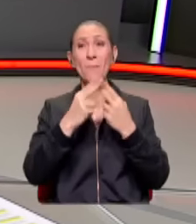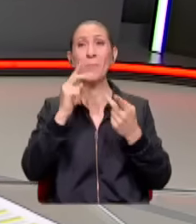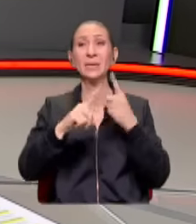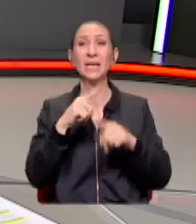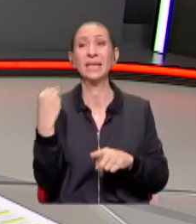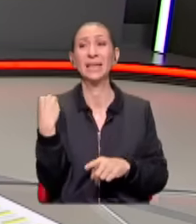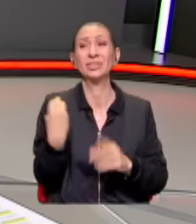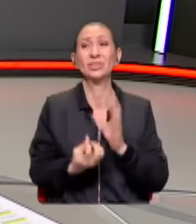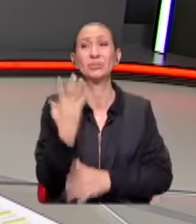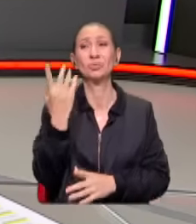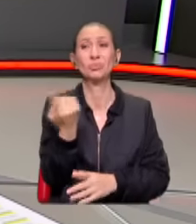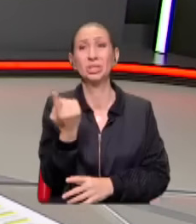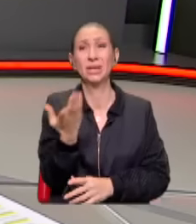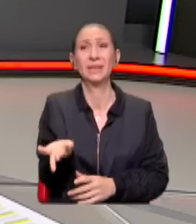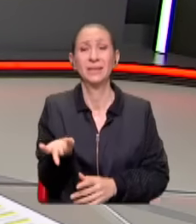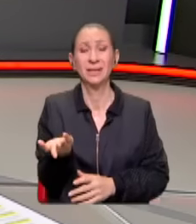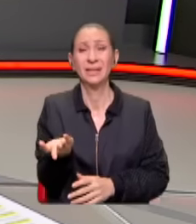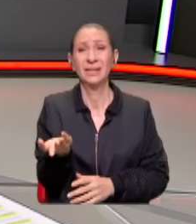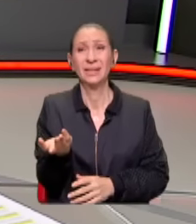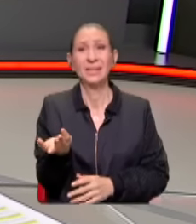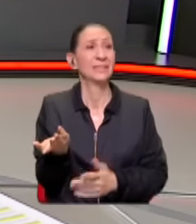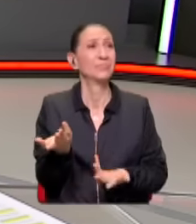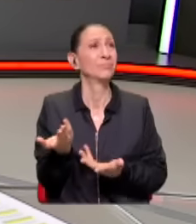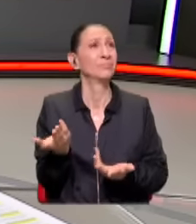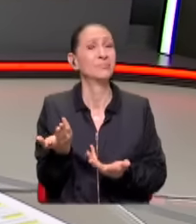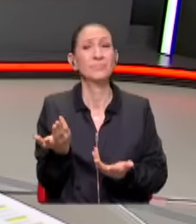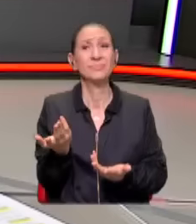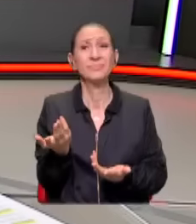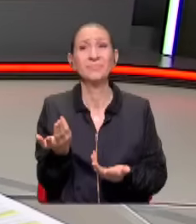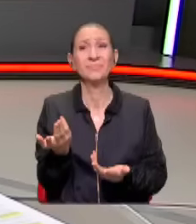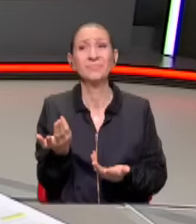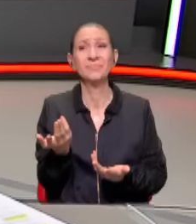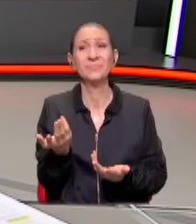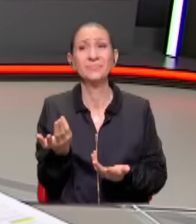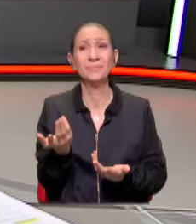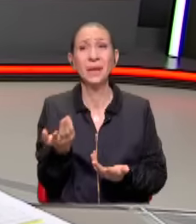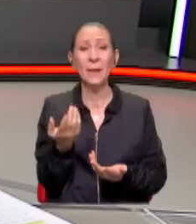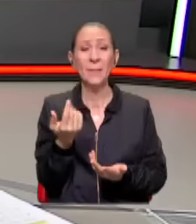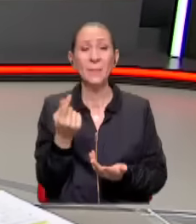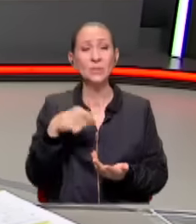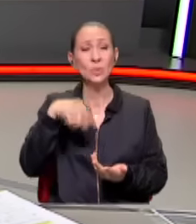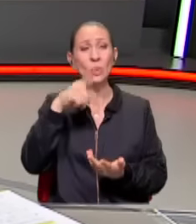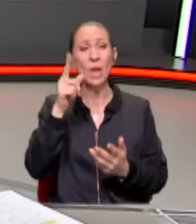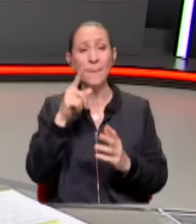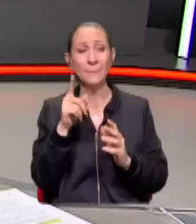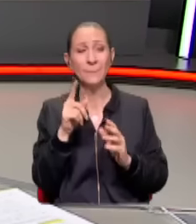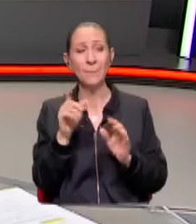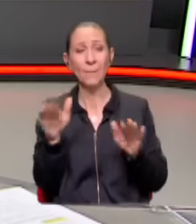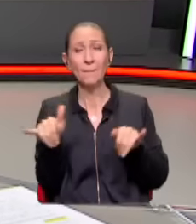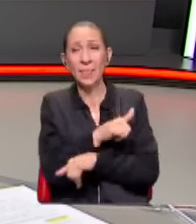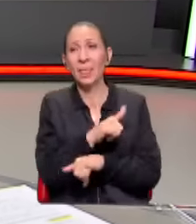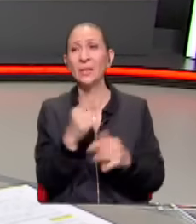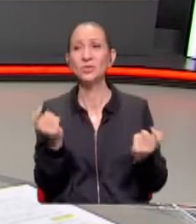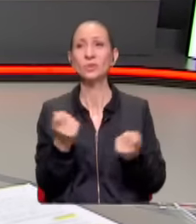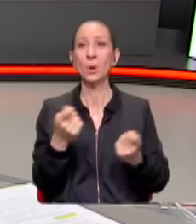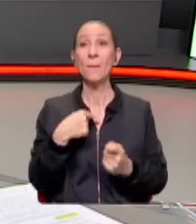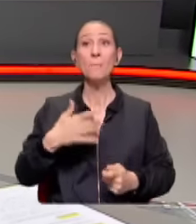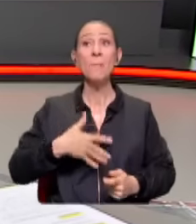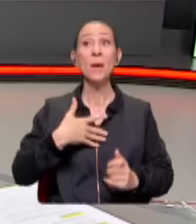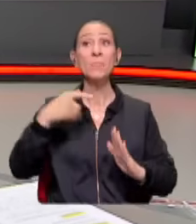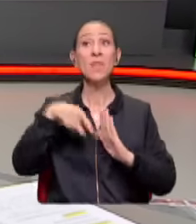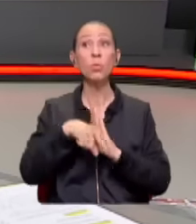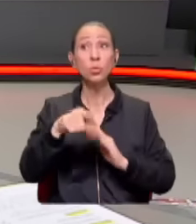yeni efendim şeydir. Nasıl diyeyim? Biraz gündem doldurma işidir. Benim merak ettiğim içeriktir.